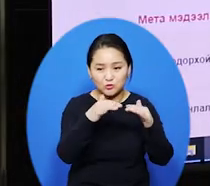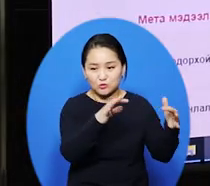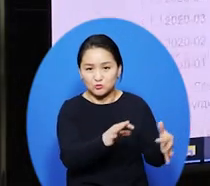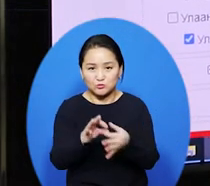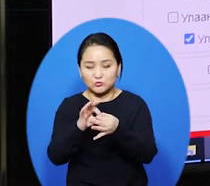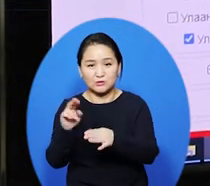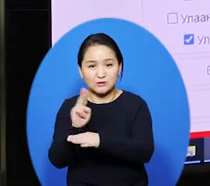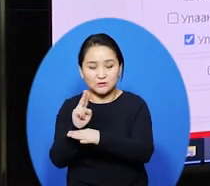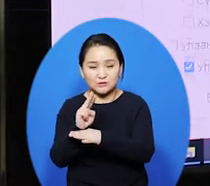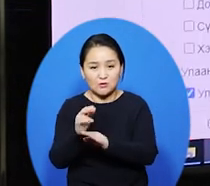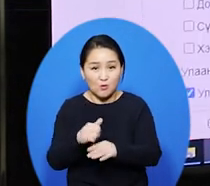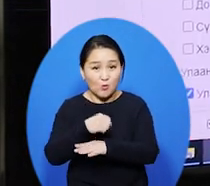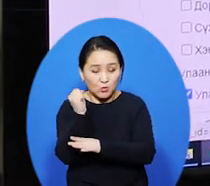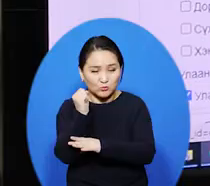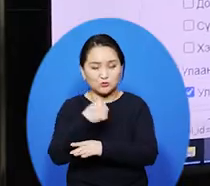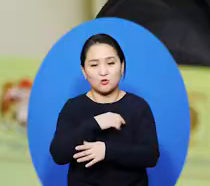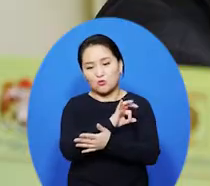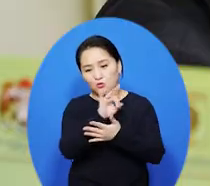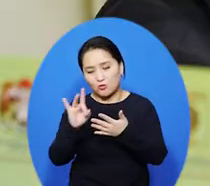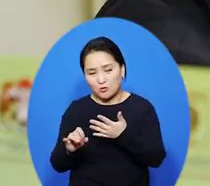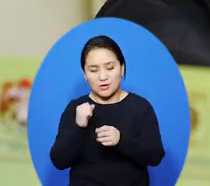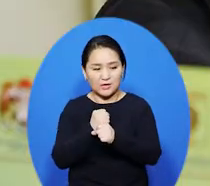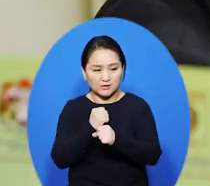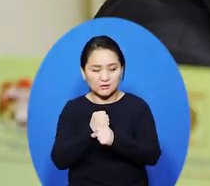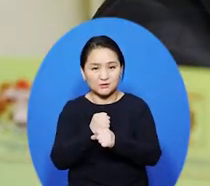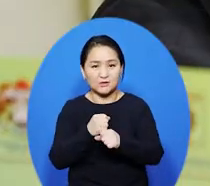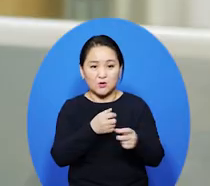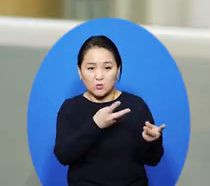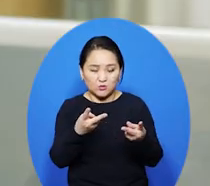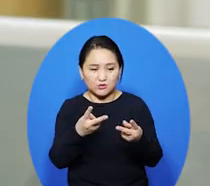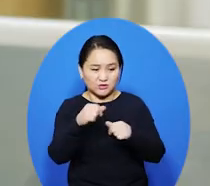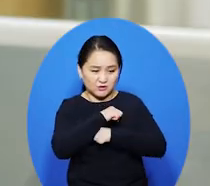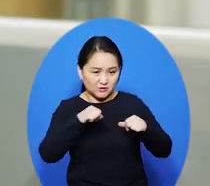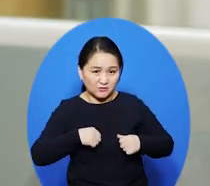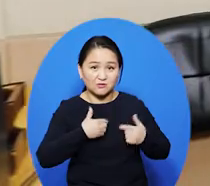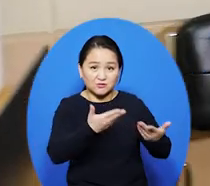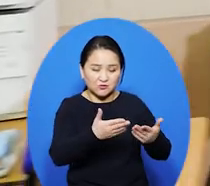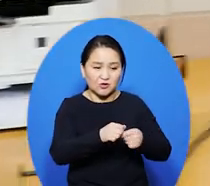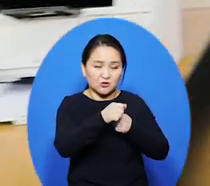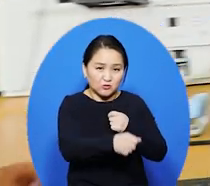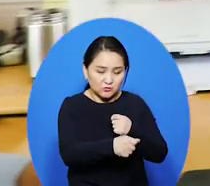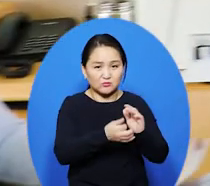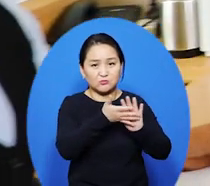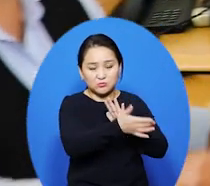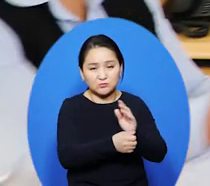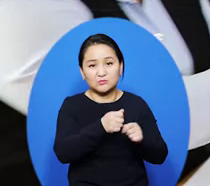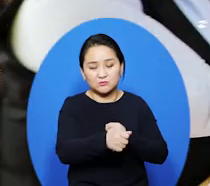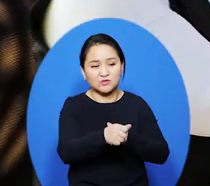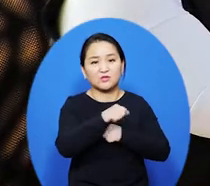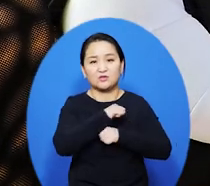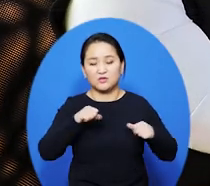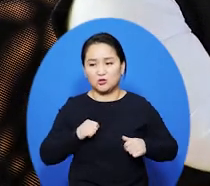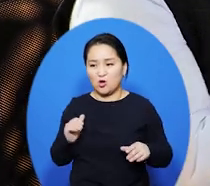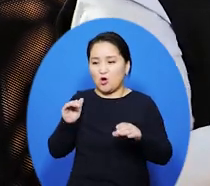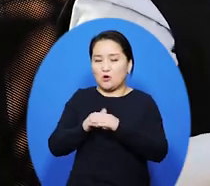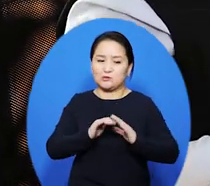зөвлөх, зуучлах, дадлагжуулах, урамшуулах олон талт үйлчилгээг ажилгүй иргэдэд зориулан тодорхой цаг хугацаа төсөв зарцуулан гүйцэтгэв гэвч